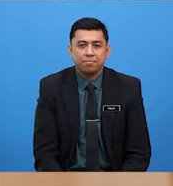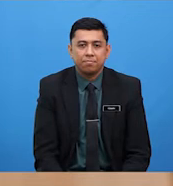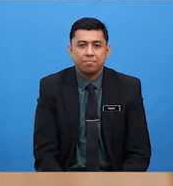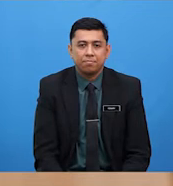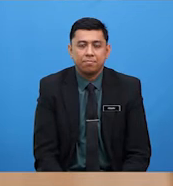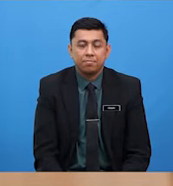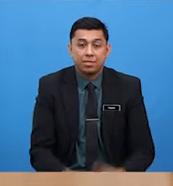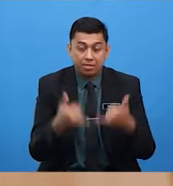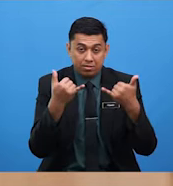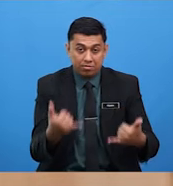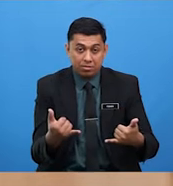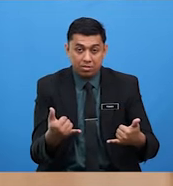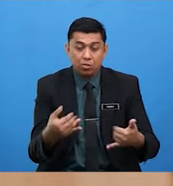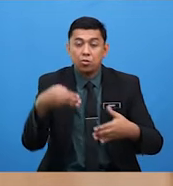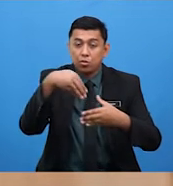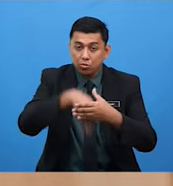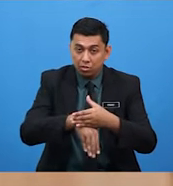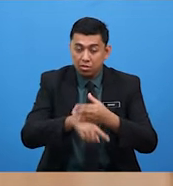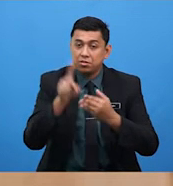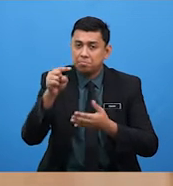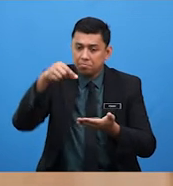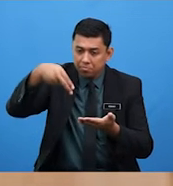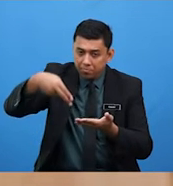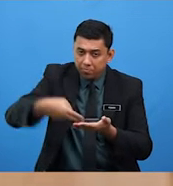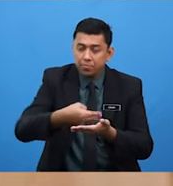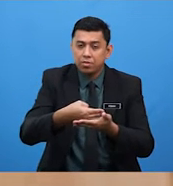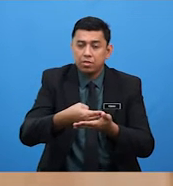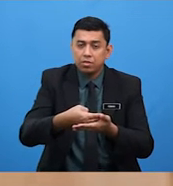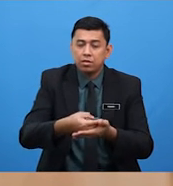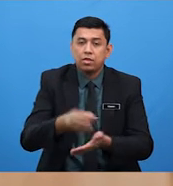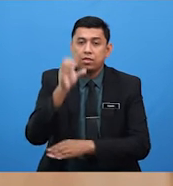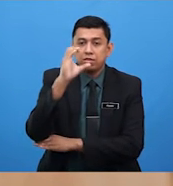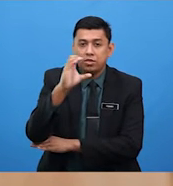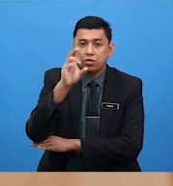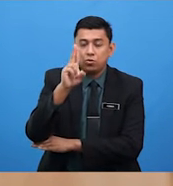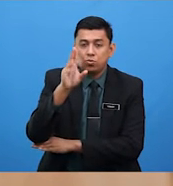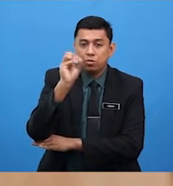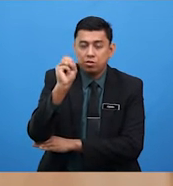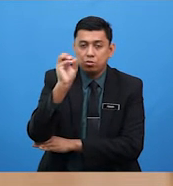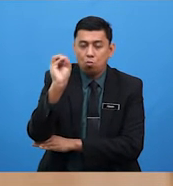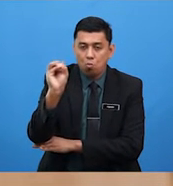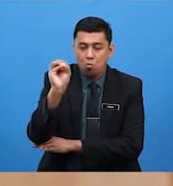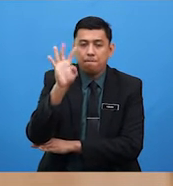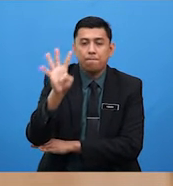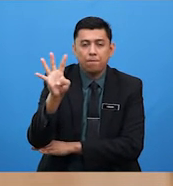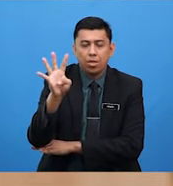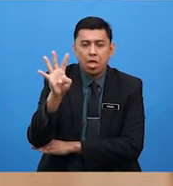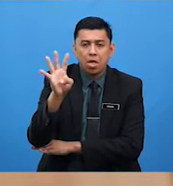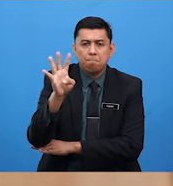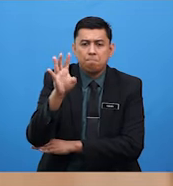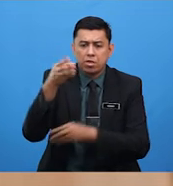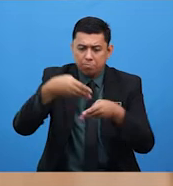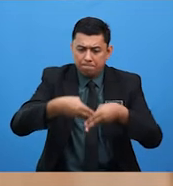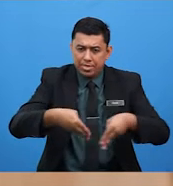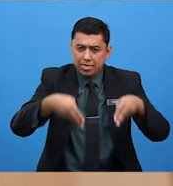Okey, jadi sekarang cikgu akan masukkan satu spatula kupon 2 sulfat ke dalam beaker dan kemudian masukkan